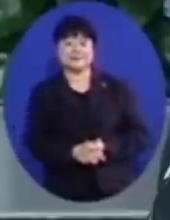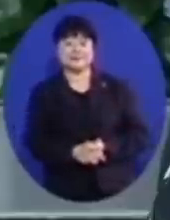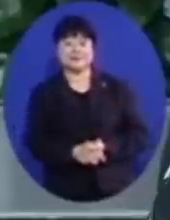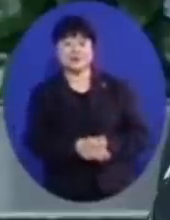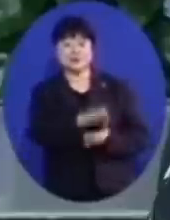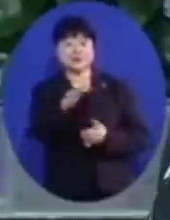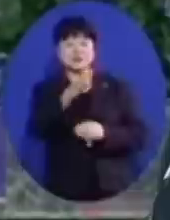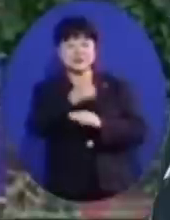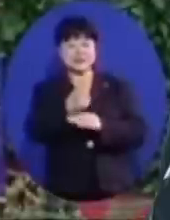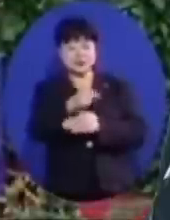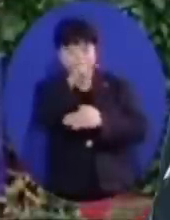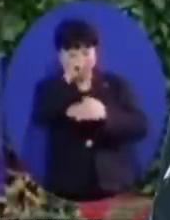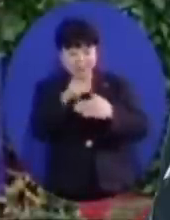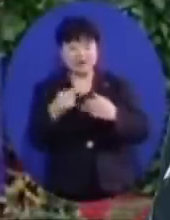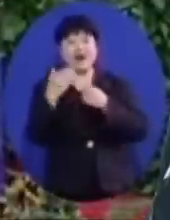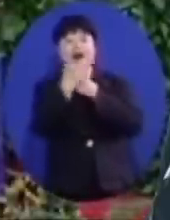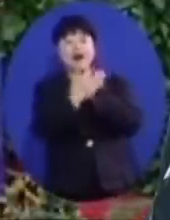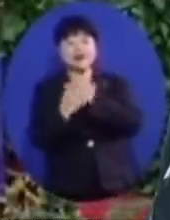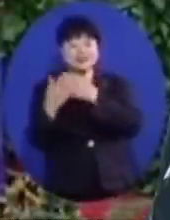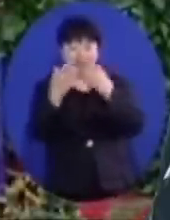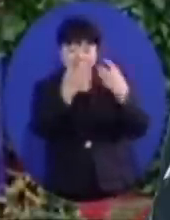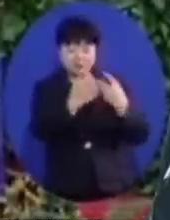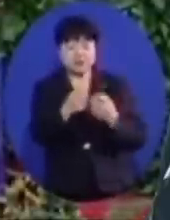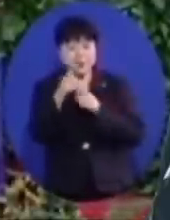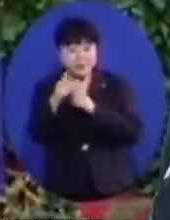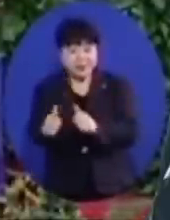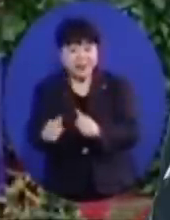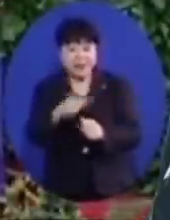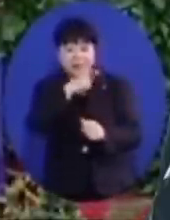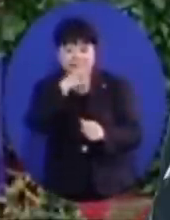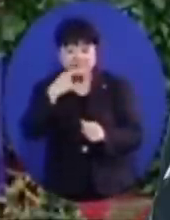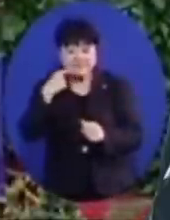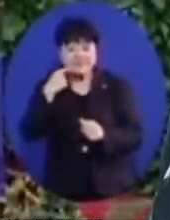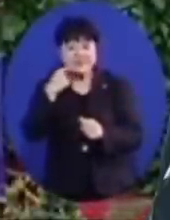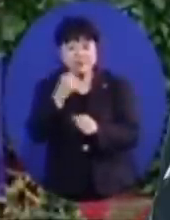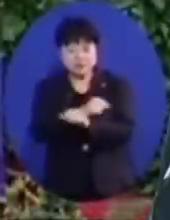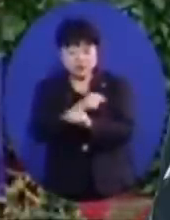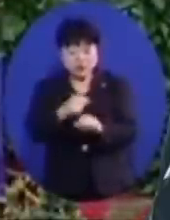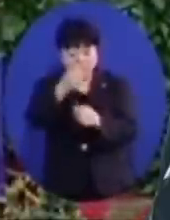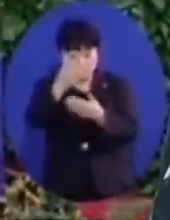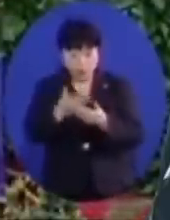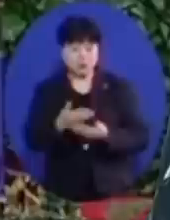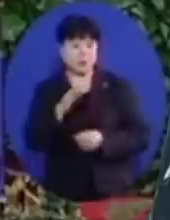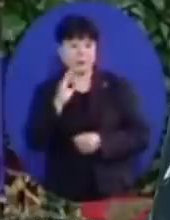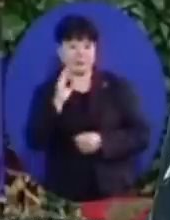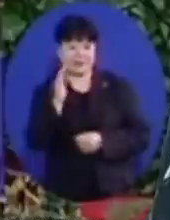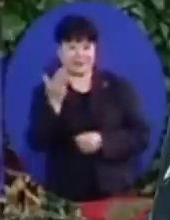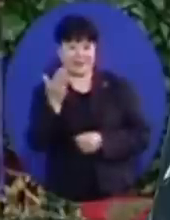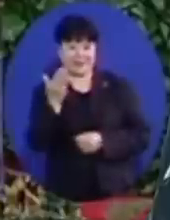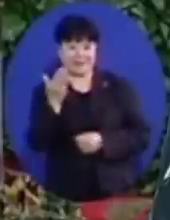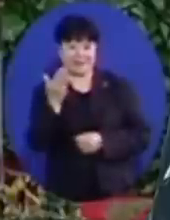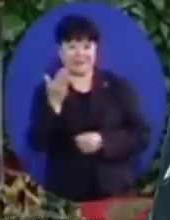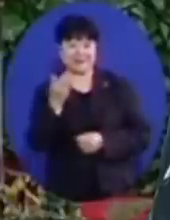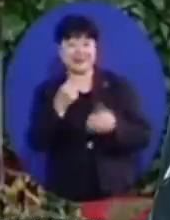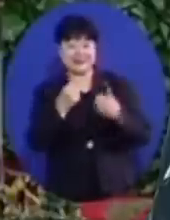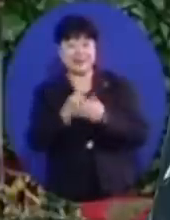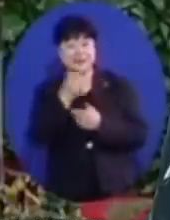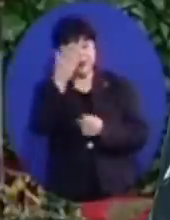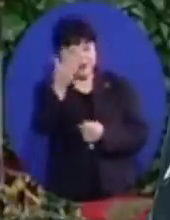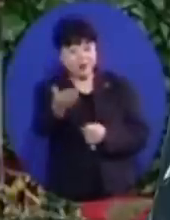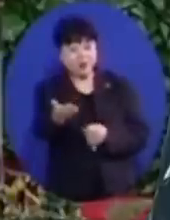우리는 그리스도 안에서 그 은혜의 풍수함을 따라 그의 피로 말미암아 속량껏 죄사함을 받았느니라 그러므로